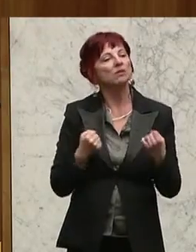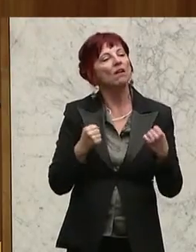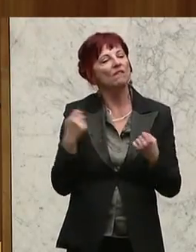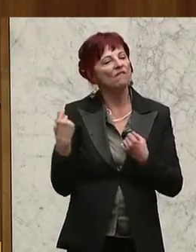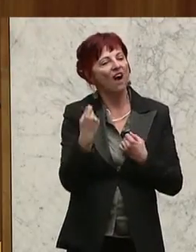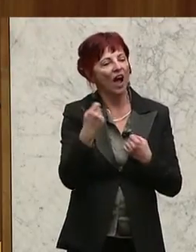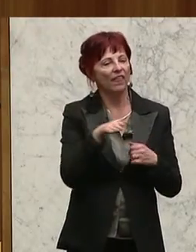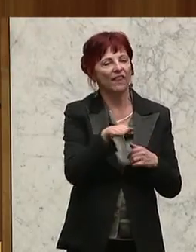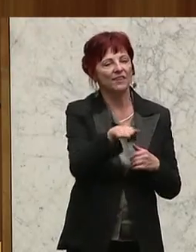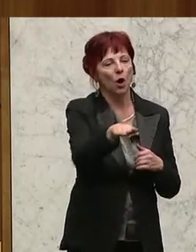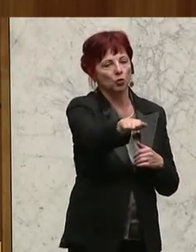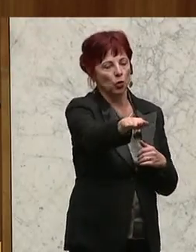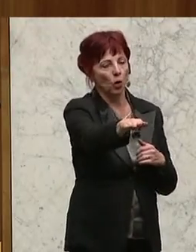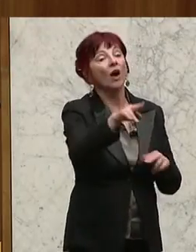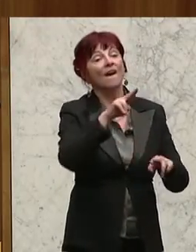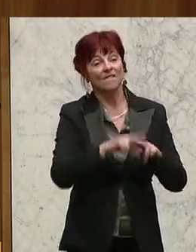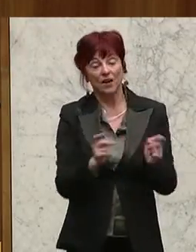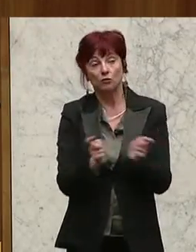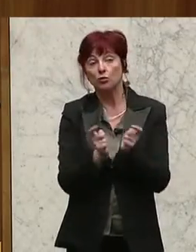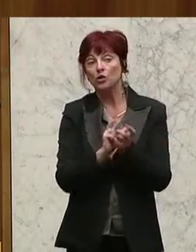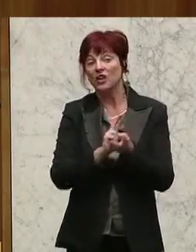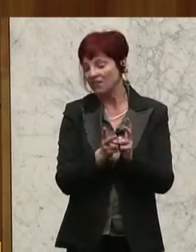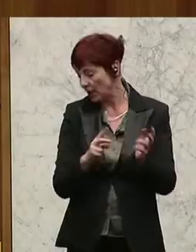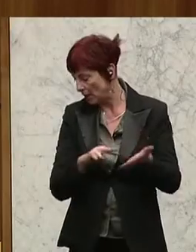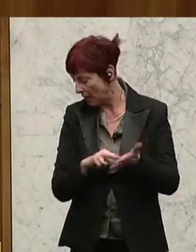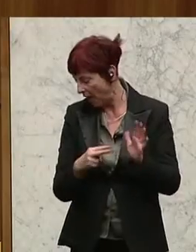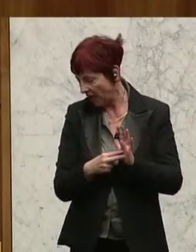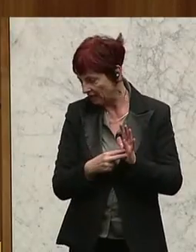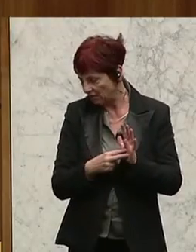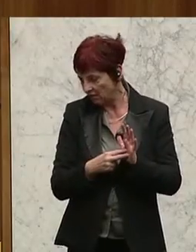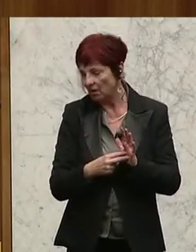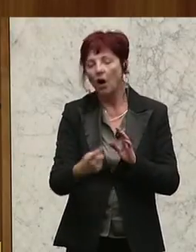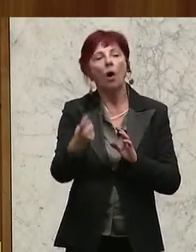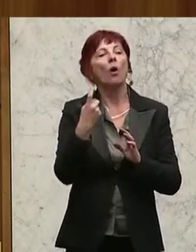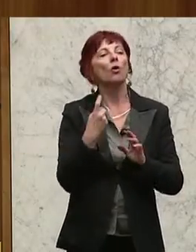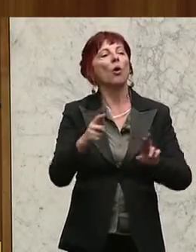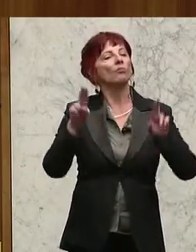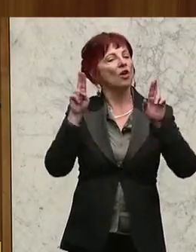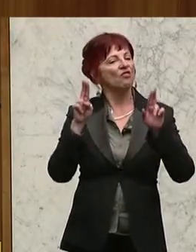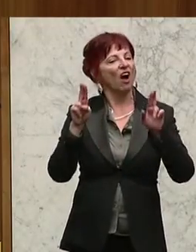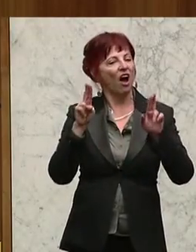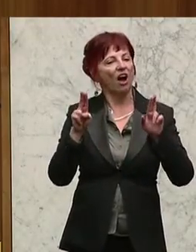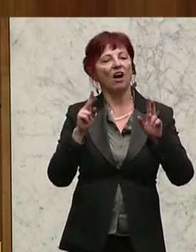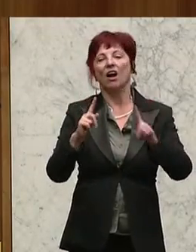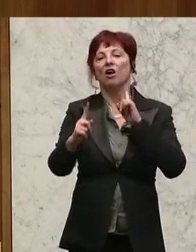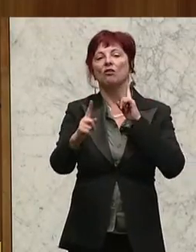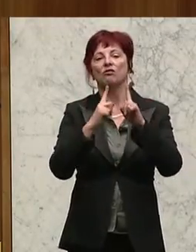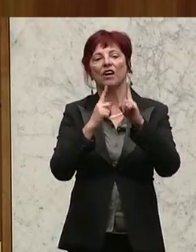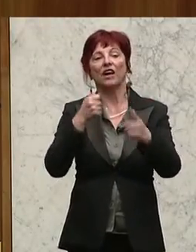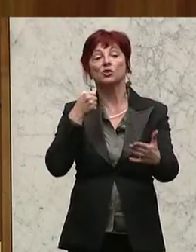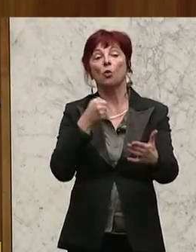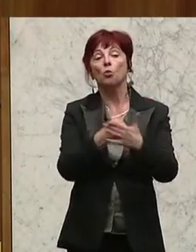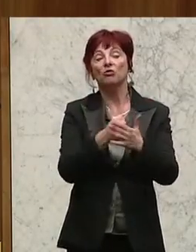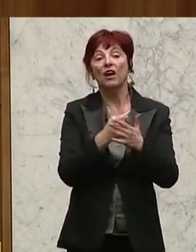wenn es einmal so funktioniert, wie es geplant ist, tatsächlich die Verkehrsunfälle und zumindest die Verkehrstoten